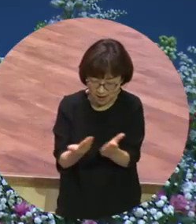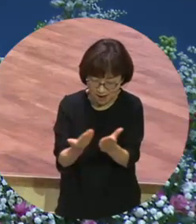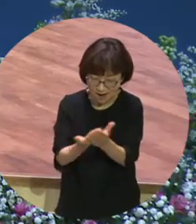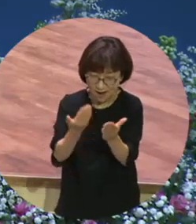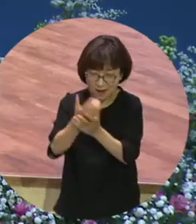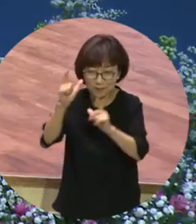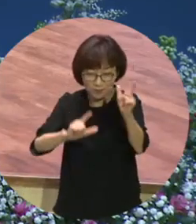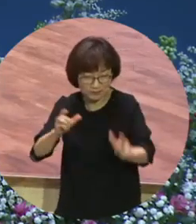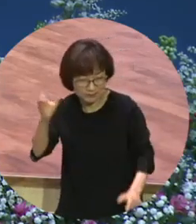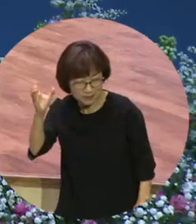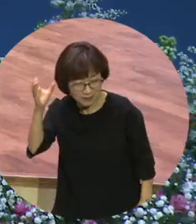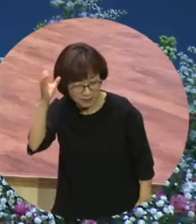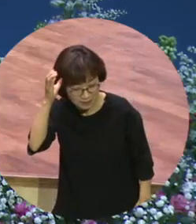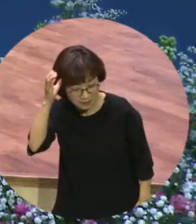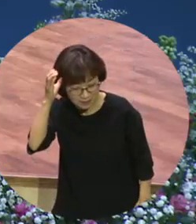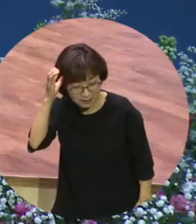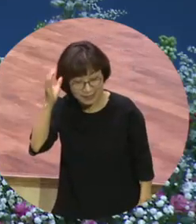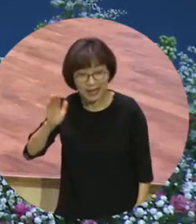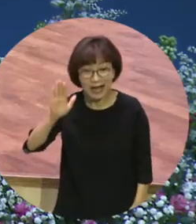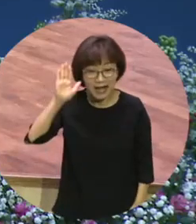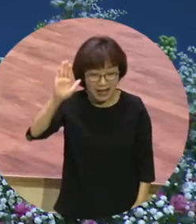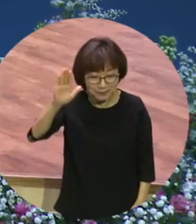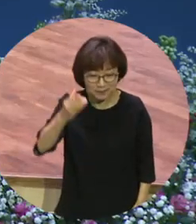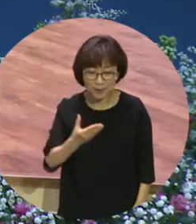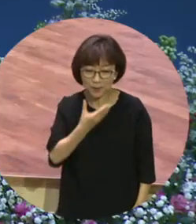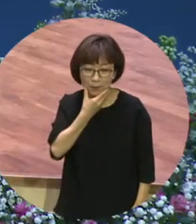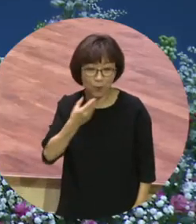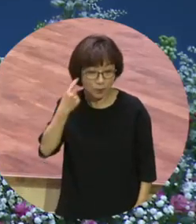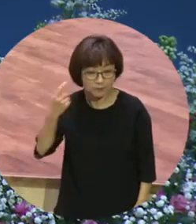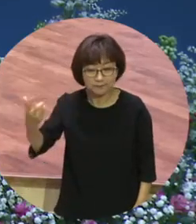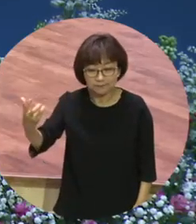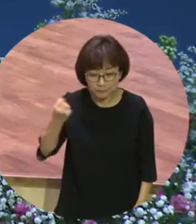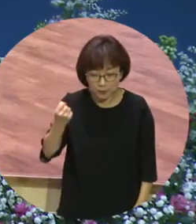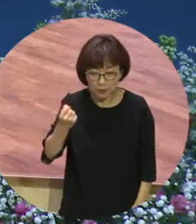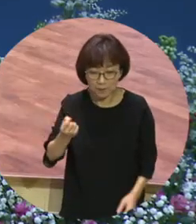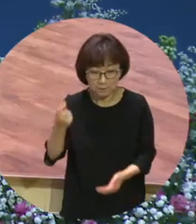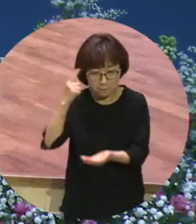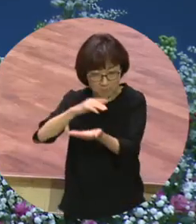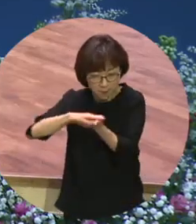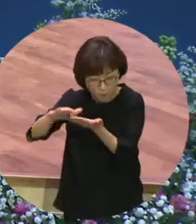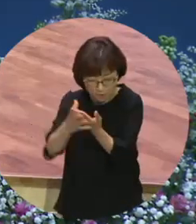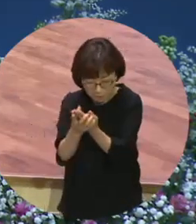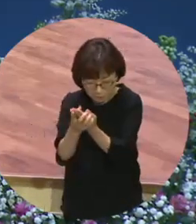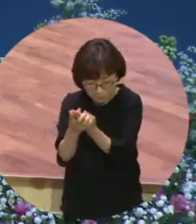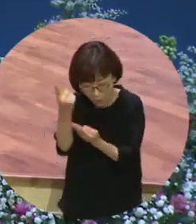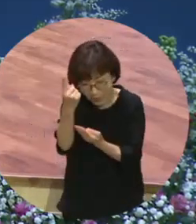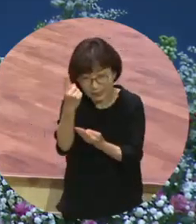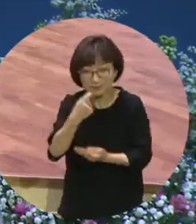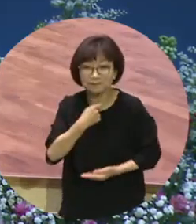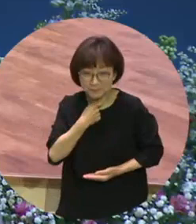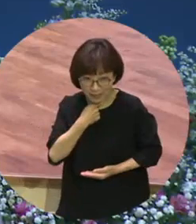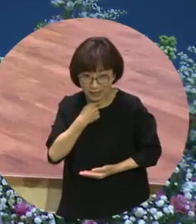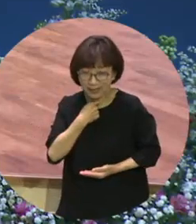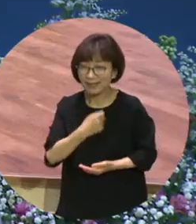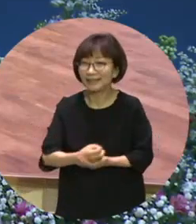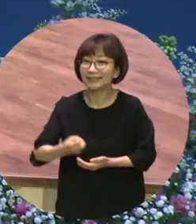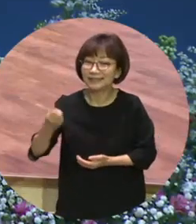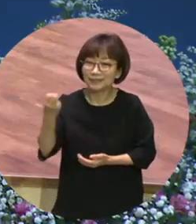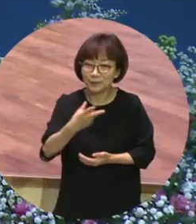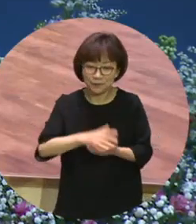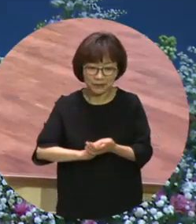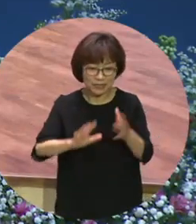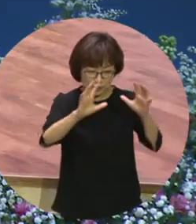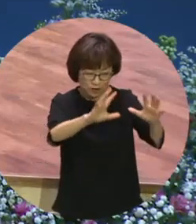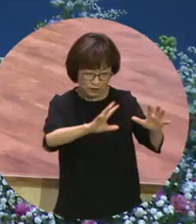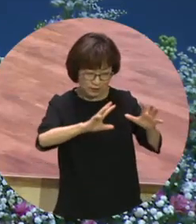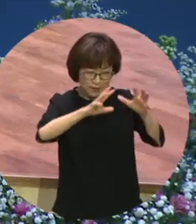이 나라가 복음적 평화 통일이 이루어지고 우리나라가 그야말로 전 세계를 살릴